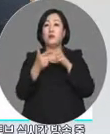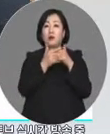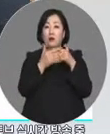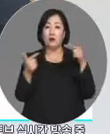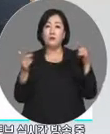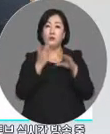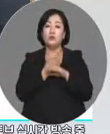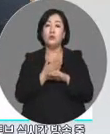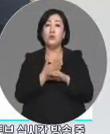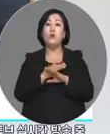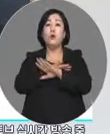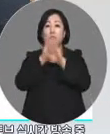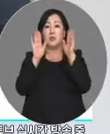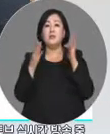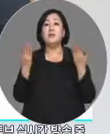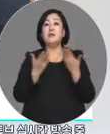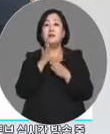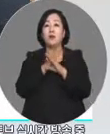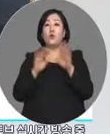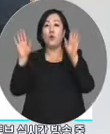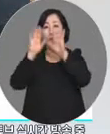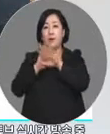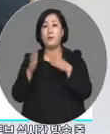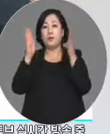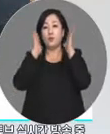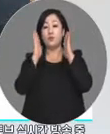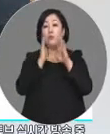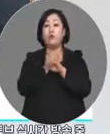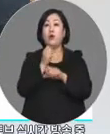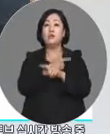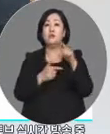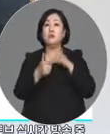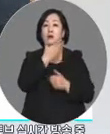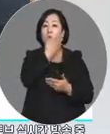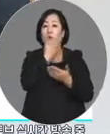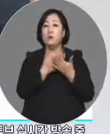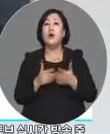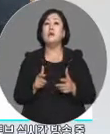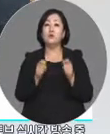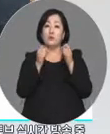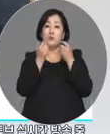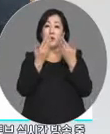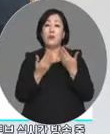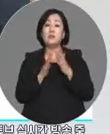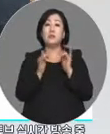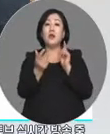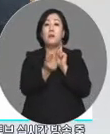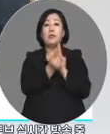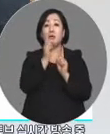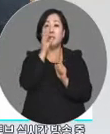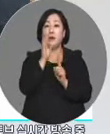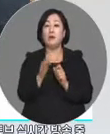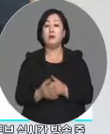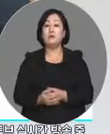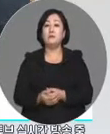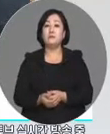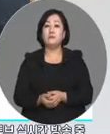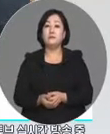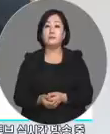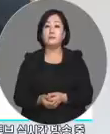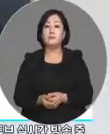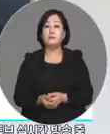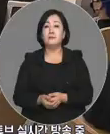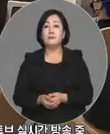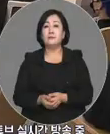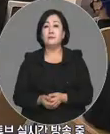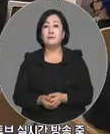않습니다. 주경야독으로 남들보다 더 힘들게 소중한 졸업장을 받은 사람들을 만나봤습니다. 김익현 기자입니다.